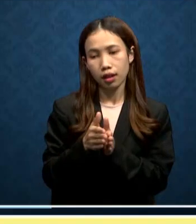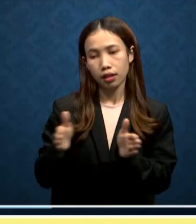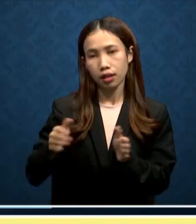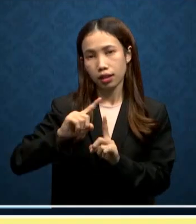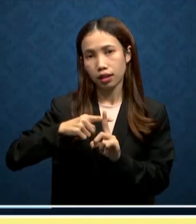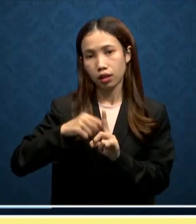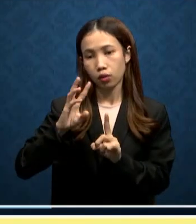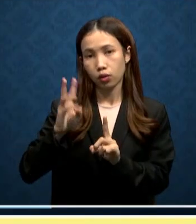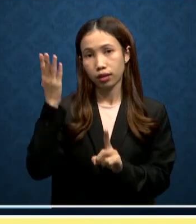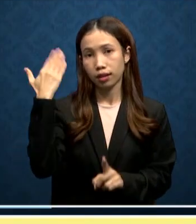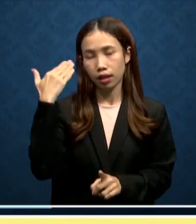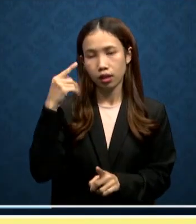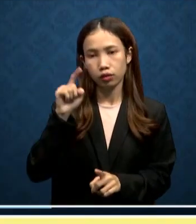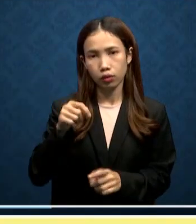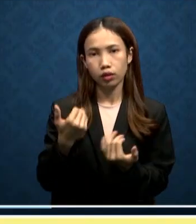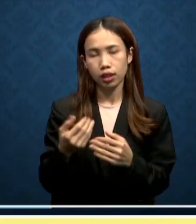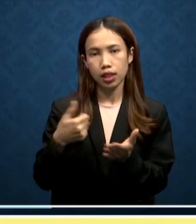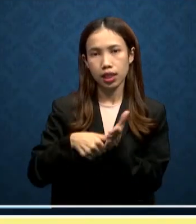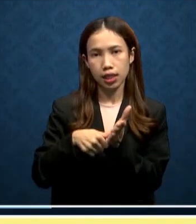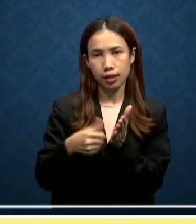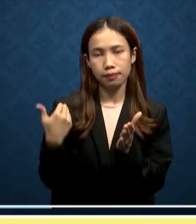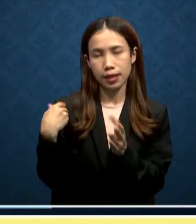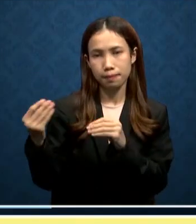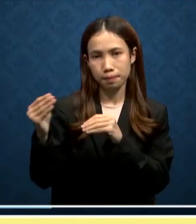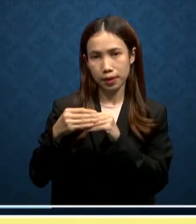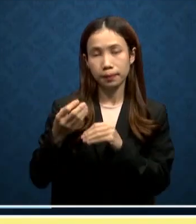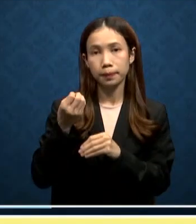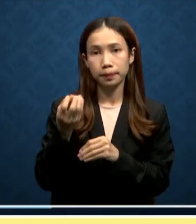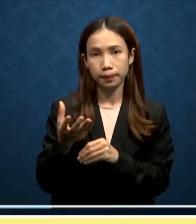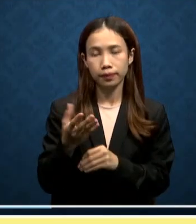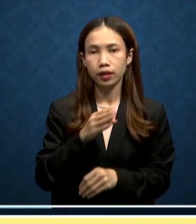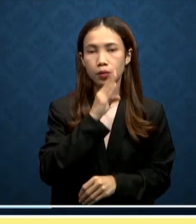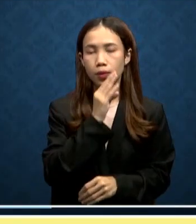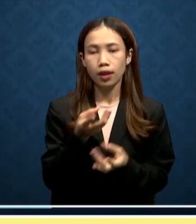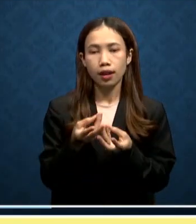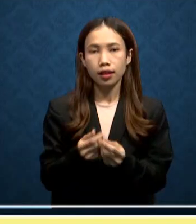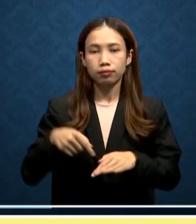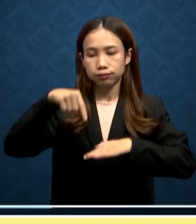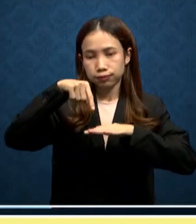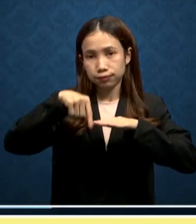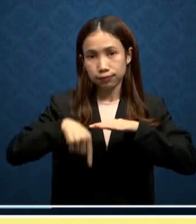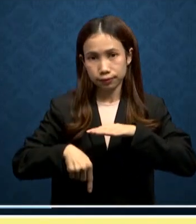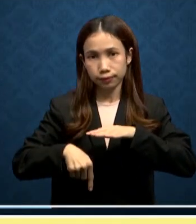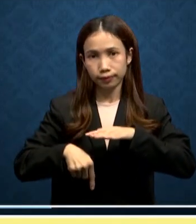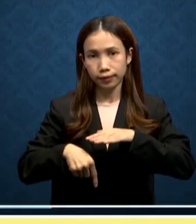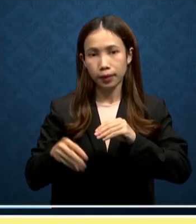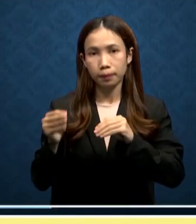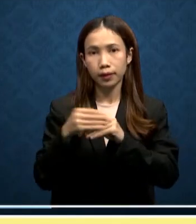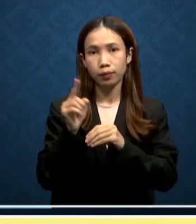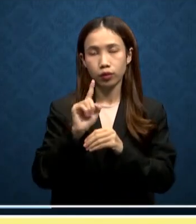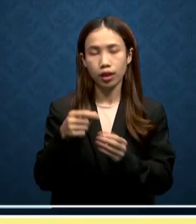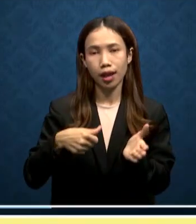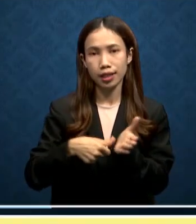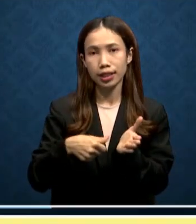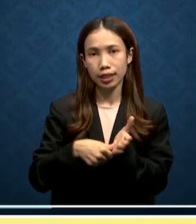เดือนที่ผ่านมาเยังยังค่อนข้างจะสูงนะถ้ามาลงลึกลงไปอีกนะถึงเรื่องลูกหนี้